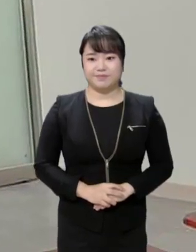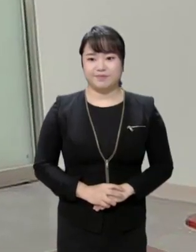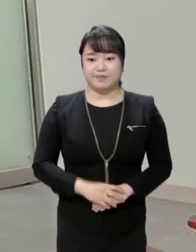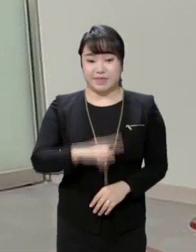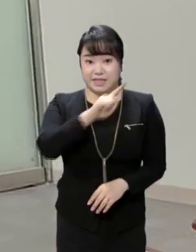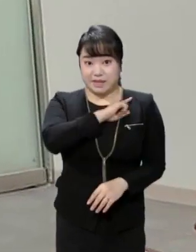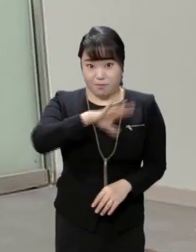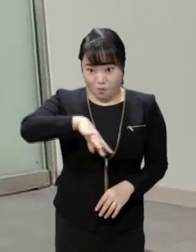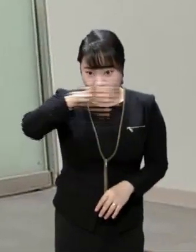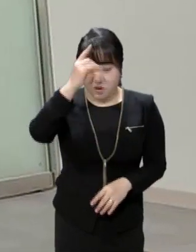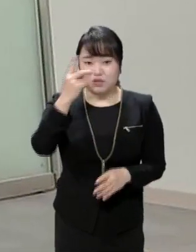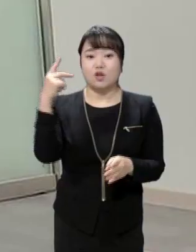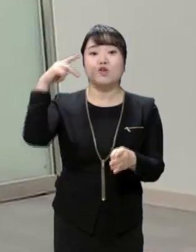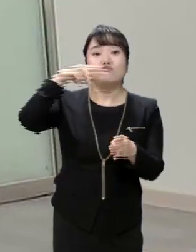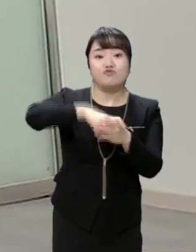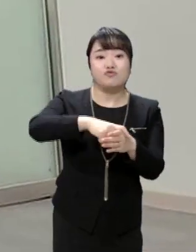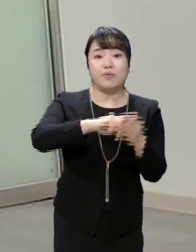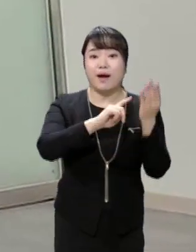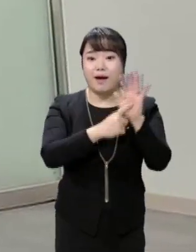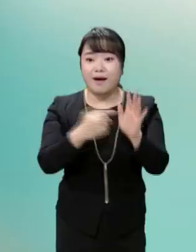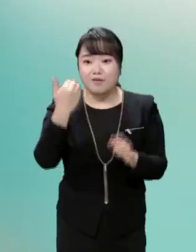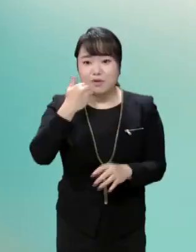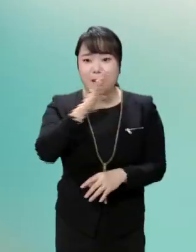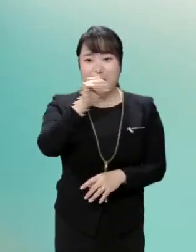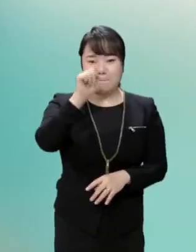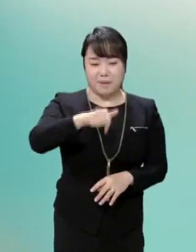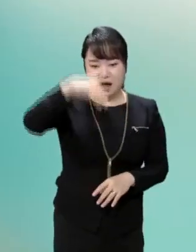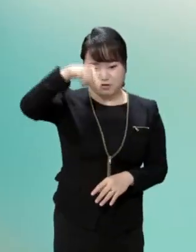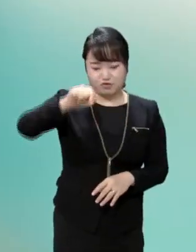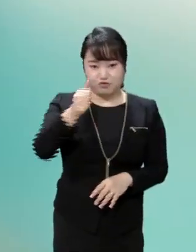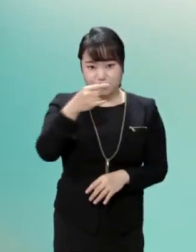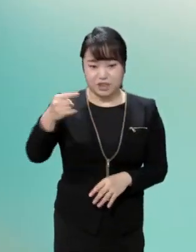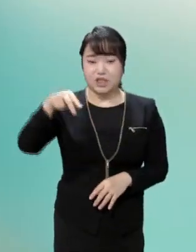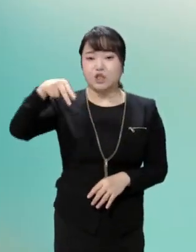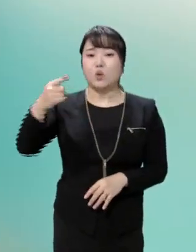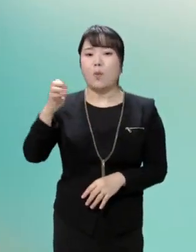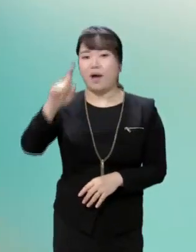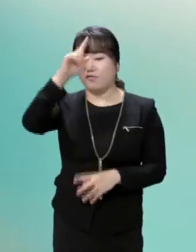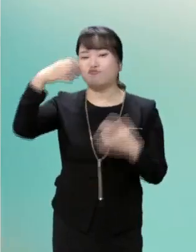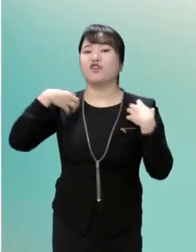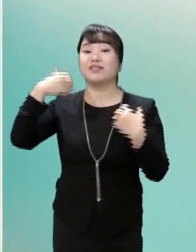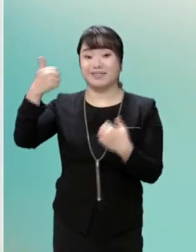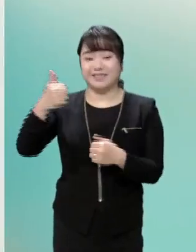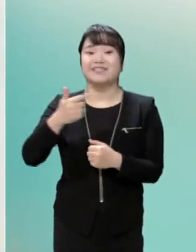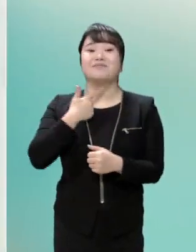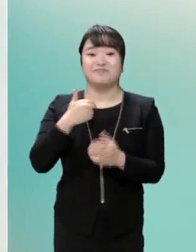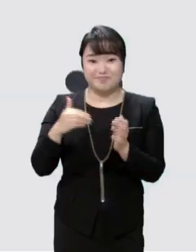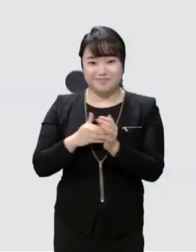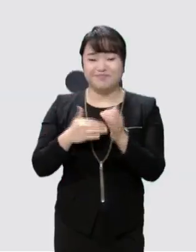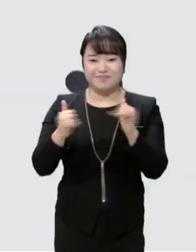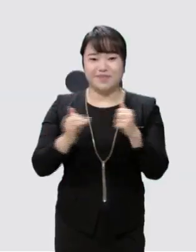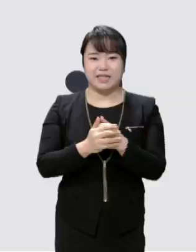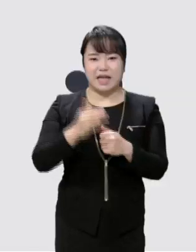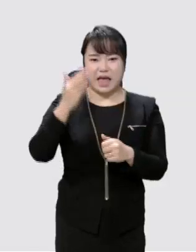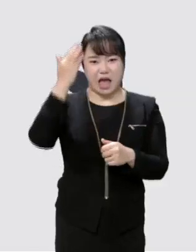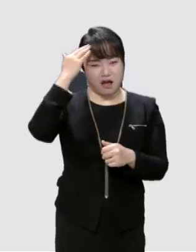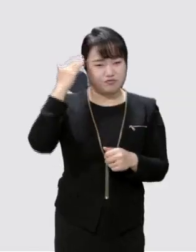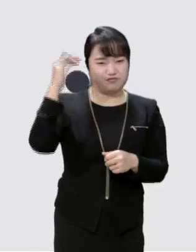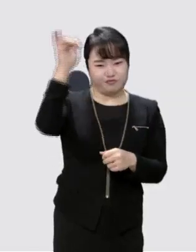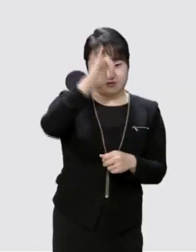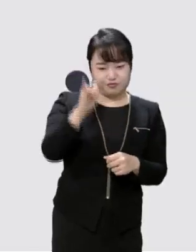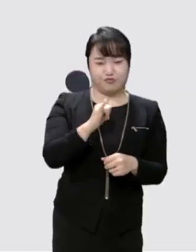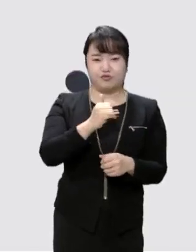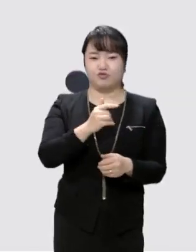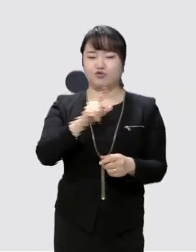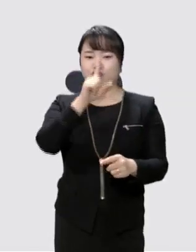가장 먼저 도전장을 내민 이 물은 박춘희 전 송파구청장 입니다 박 전 구청장은 대한민국의 심장인 서울에